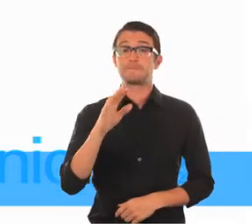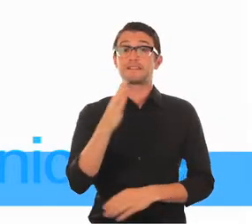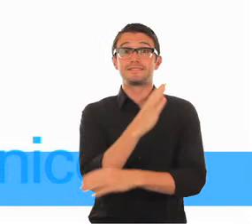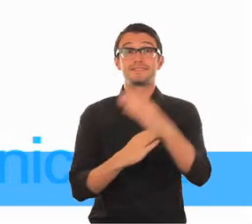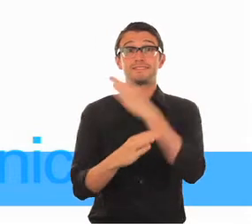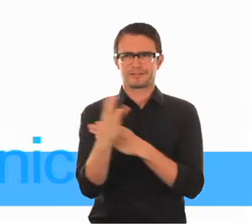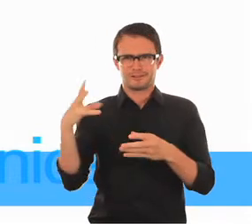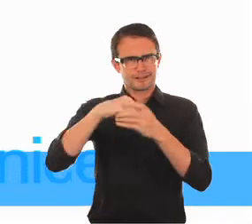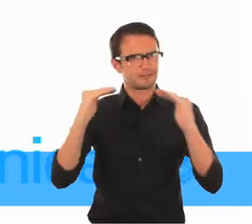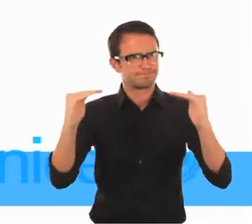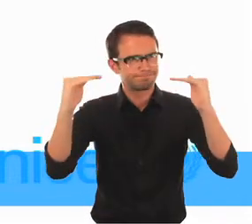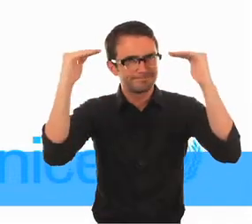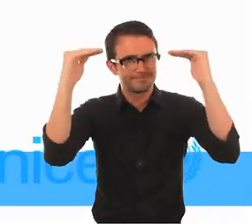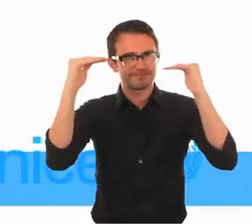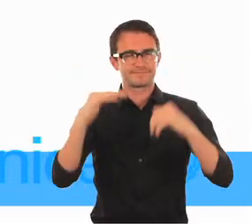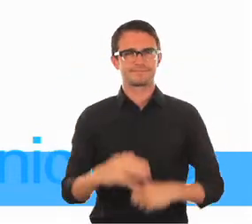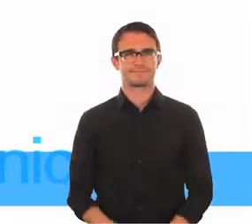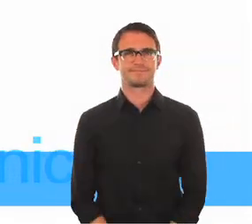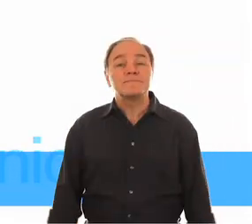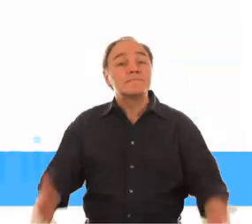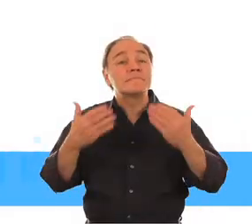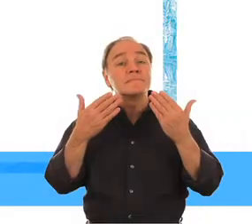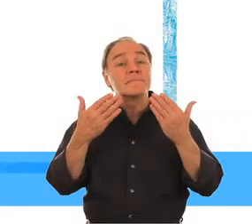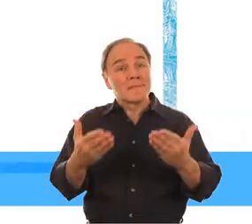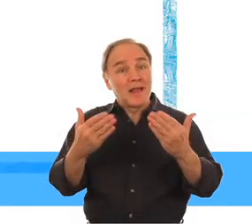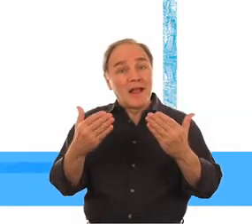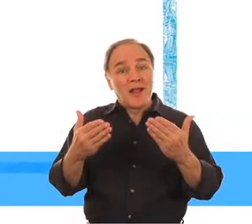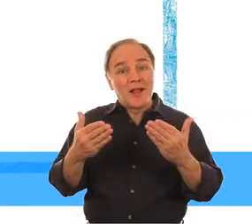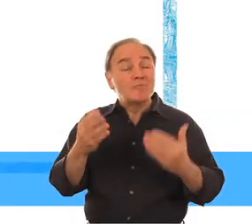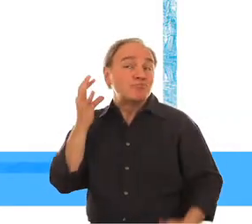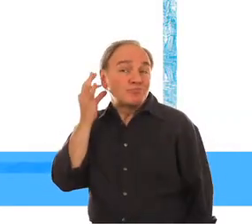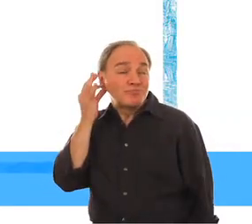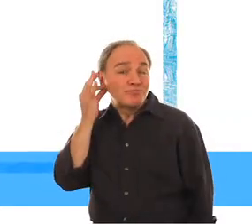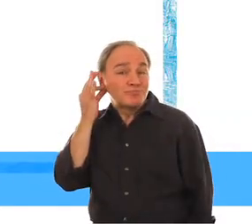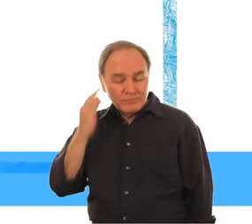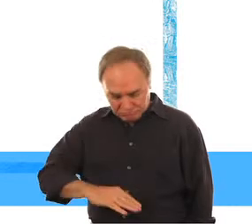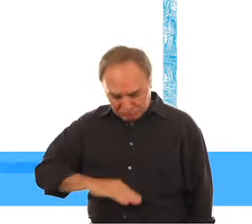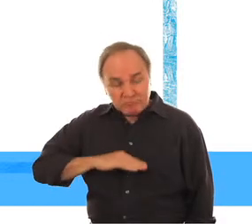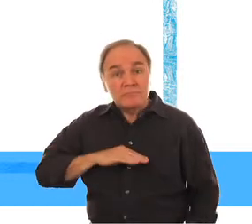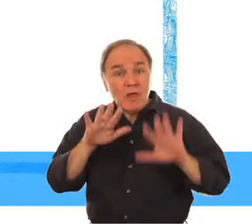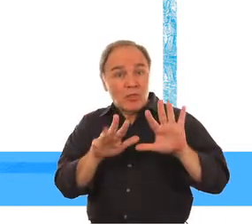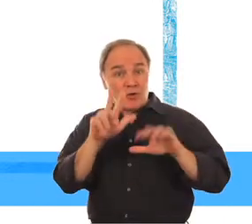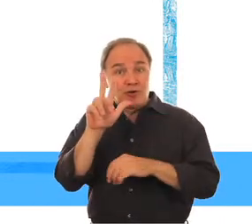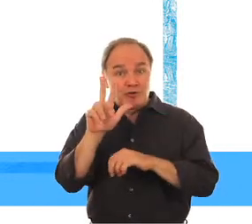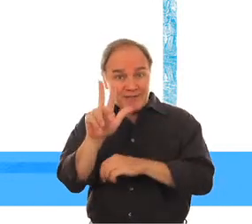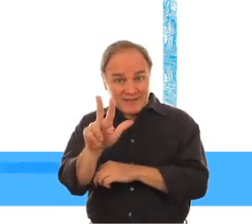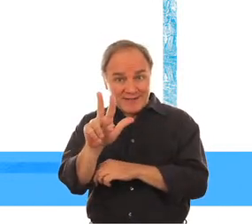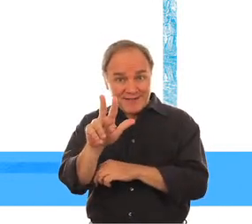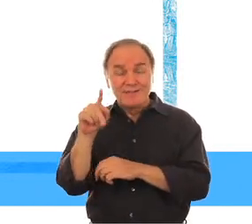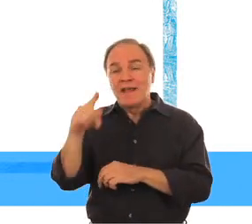Leçon 4. Accroître la participation. Un point de vue d'Azerbaïdjan. Sima Alesguerova, 13